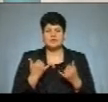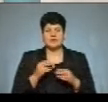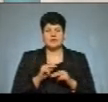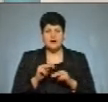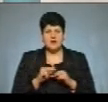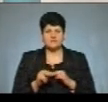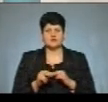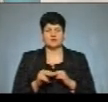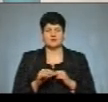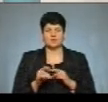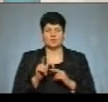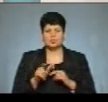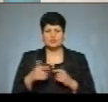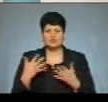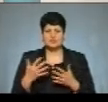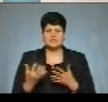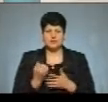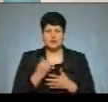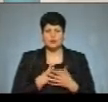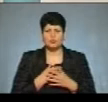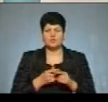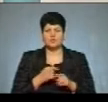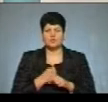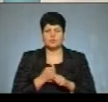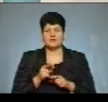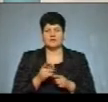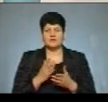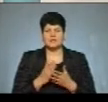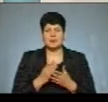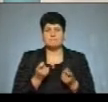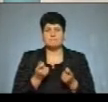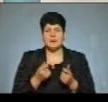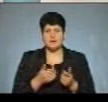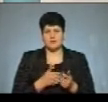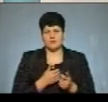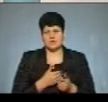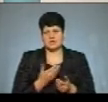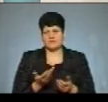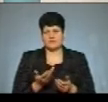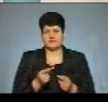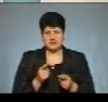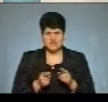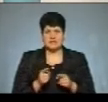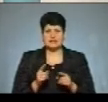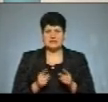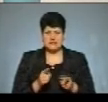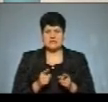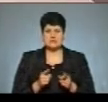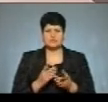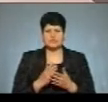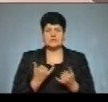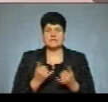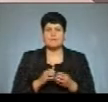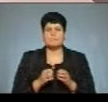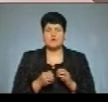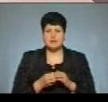навчені, і люди, які себе знайшли, які люблять цю роботу, вони є мало мотивовані. І так, дійсно, є зараз